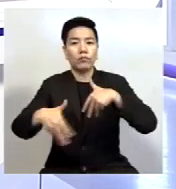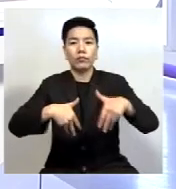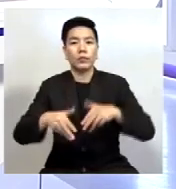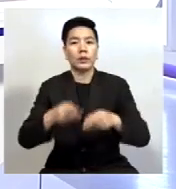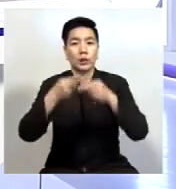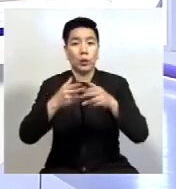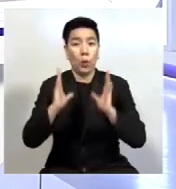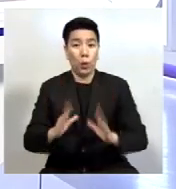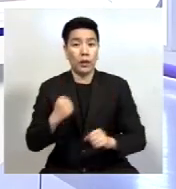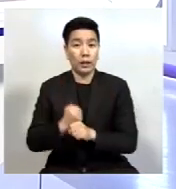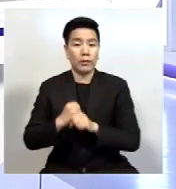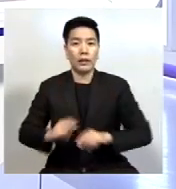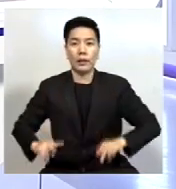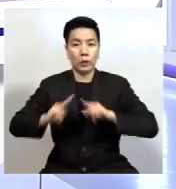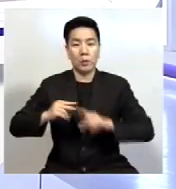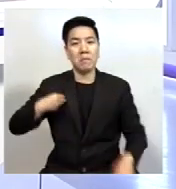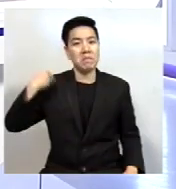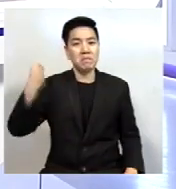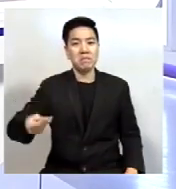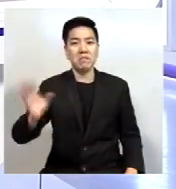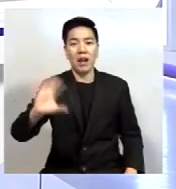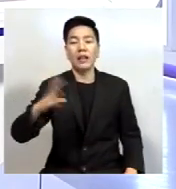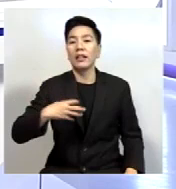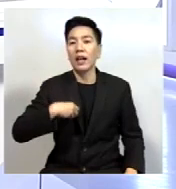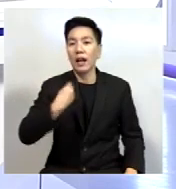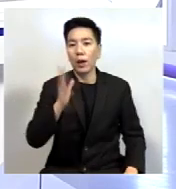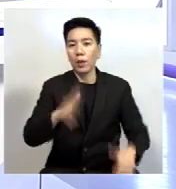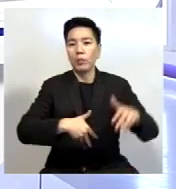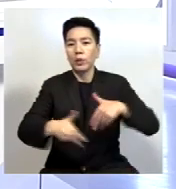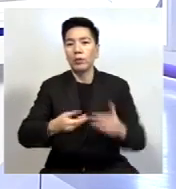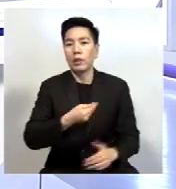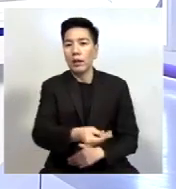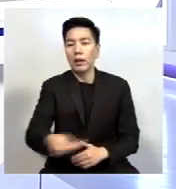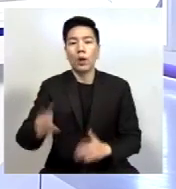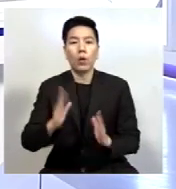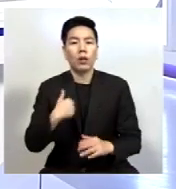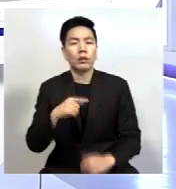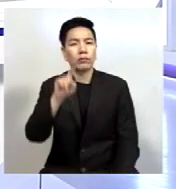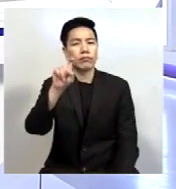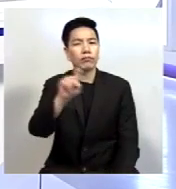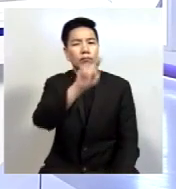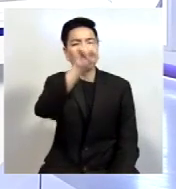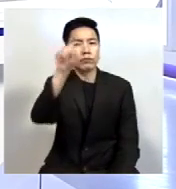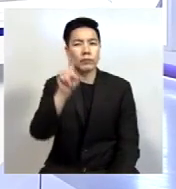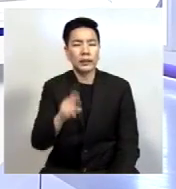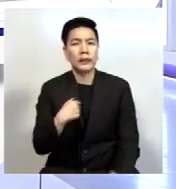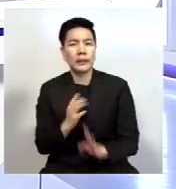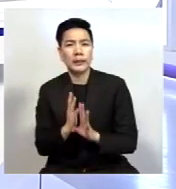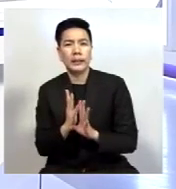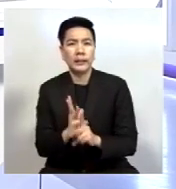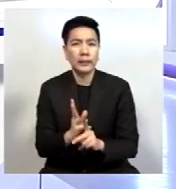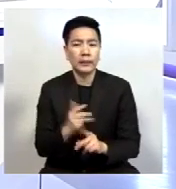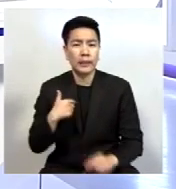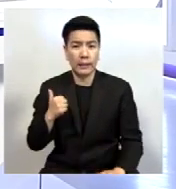านั้นเจ้าหน้าที่ของกระทรวงเนี่ยไม่ให้น ะ เพราะว่าอยากจะให้กับประชาชนเพราะฉะนั้นหลายๆคนที่เคยตั้งคำถามว่าจะไปทันหรือเปล่าเนี่ย